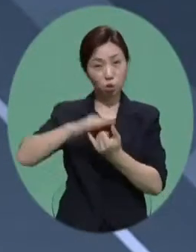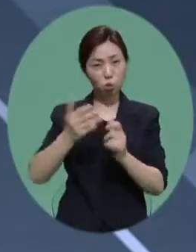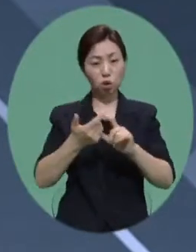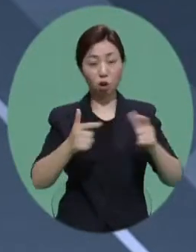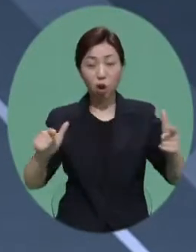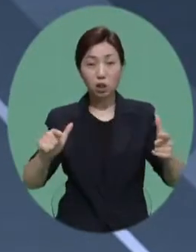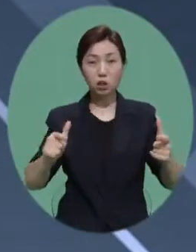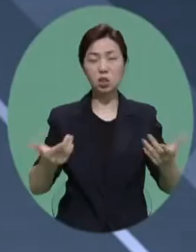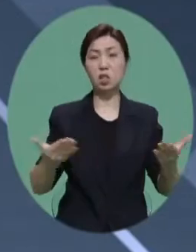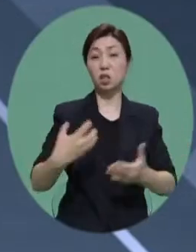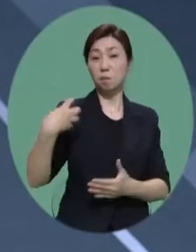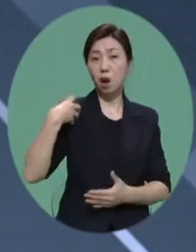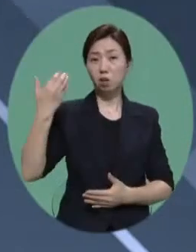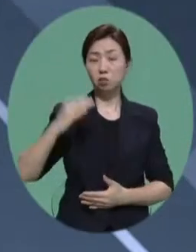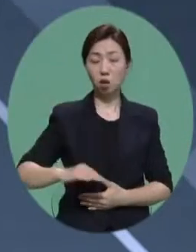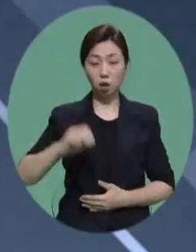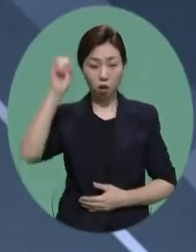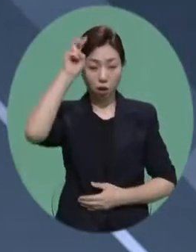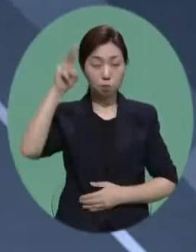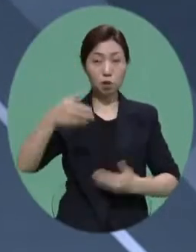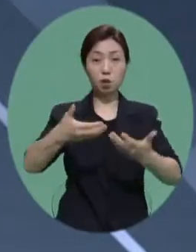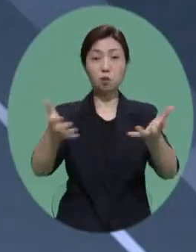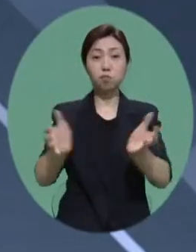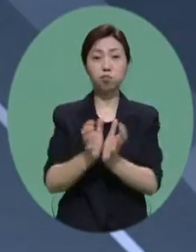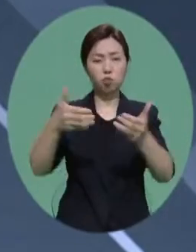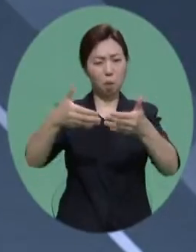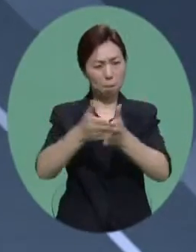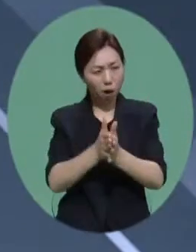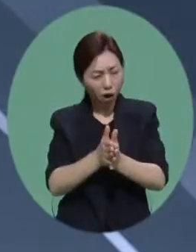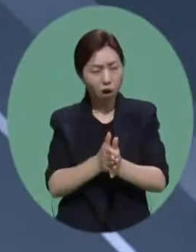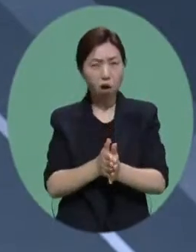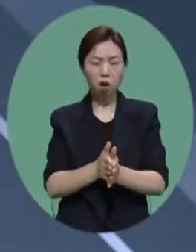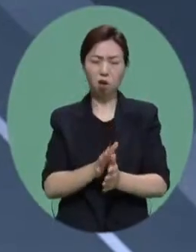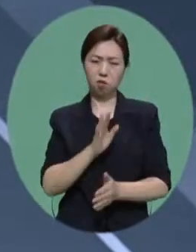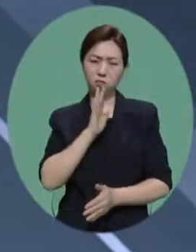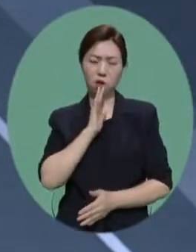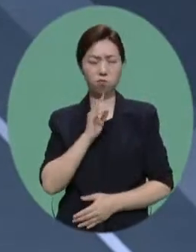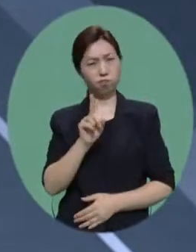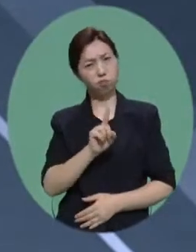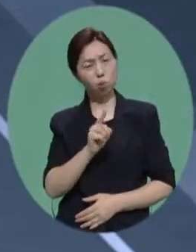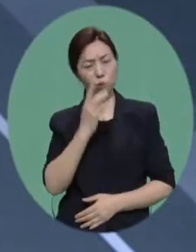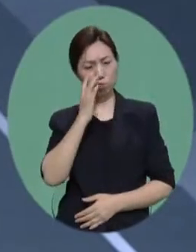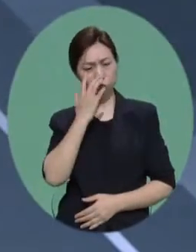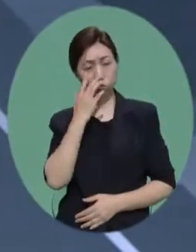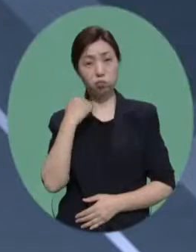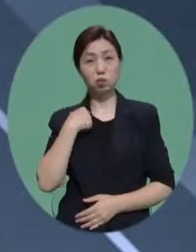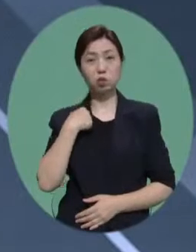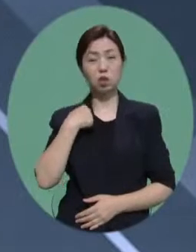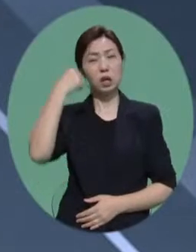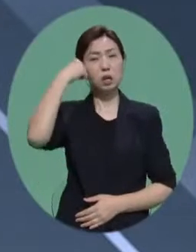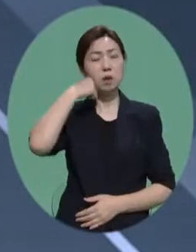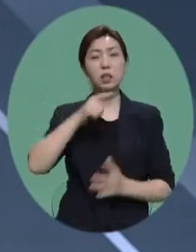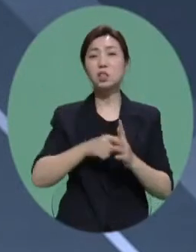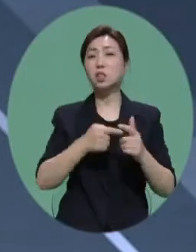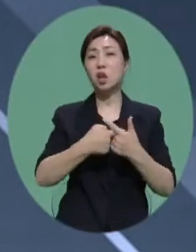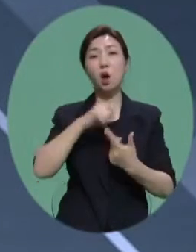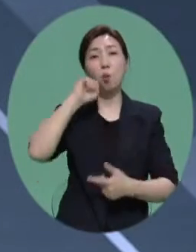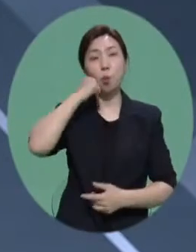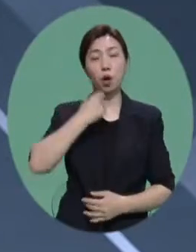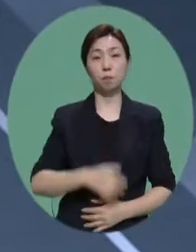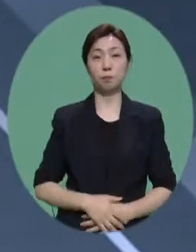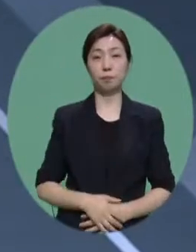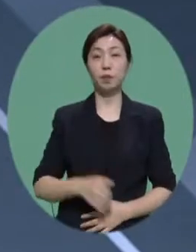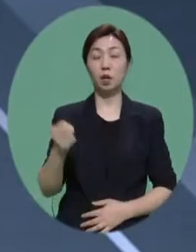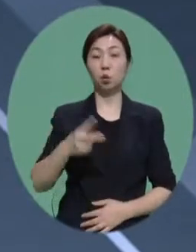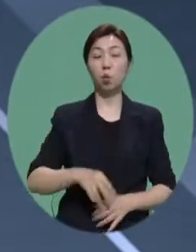폐지 해버림 어쩌겠다는 건지 제가 이해가 안 되고요 이것도 한번 여쭤 보겠습니다 구조적 성 차별을 극복하기 위한